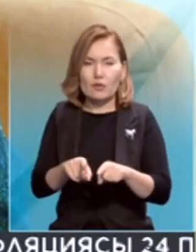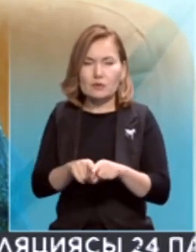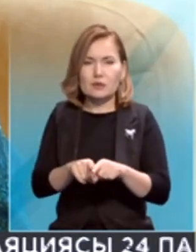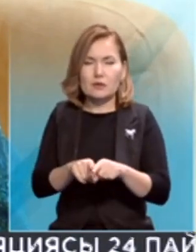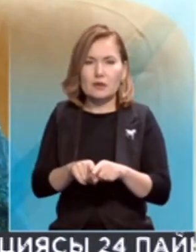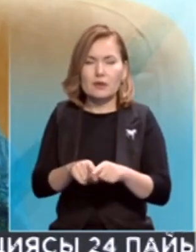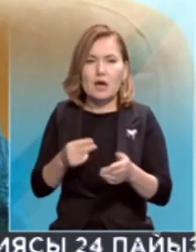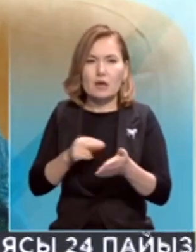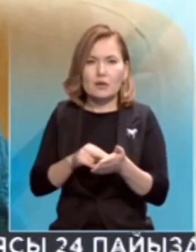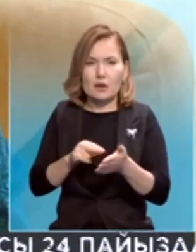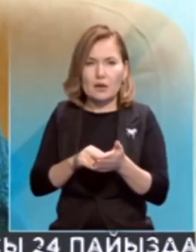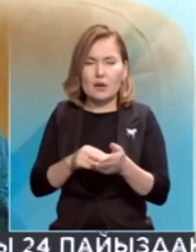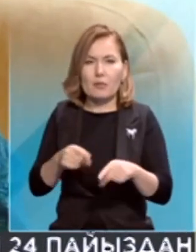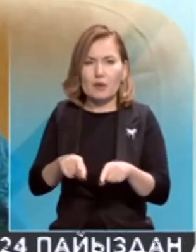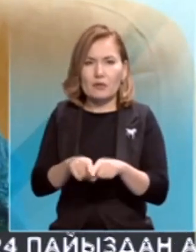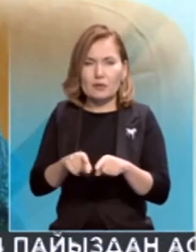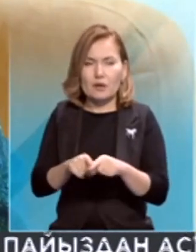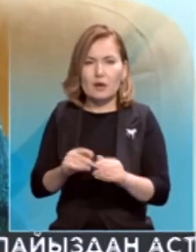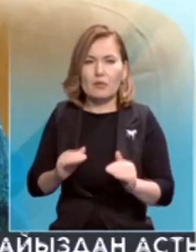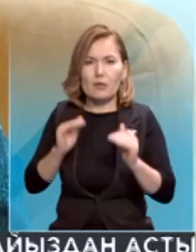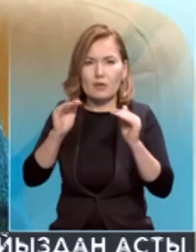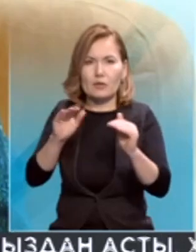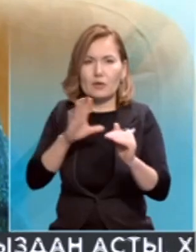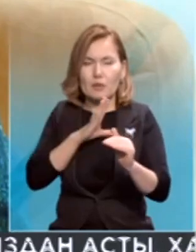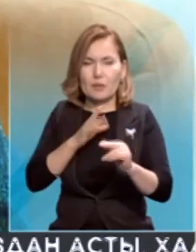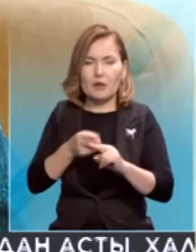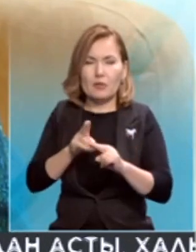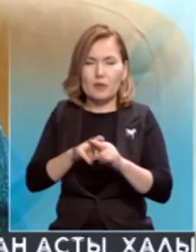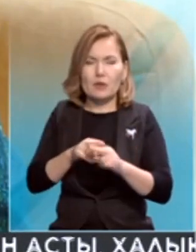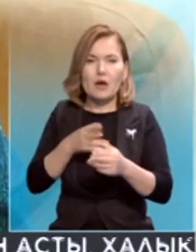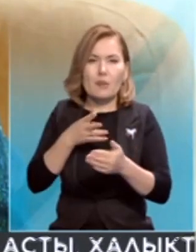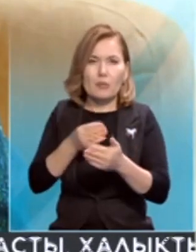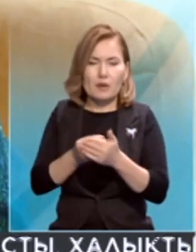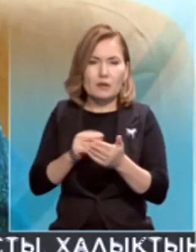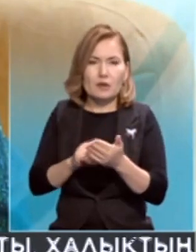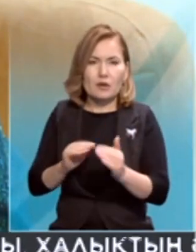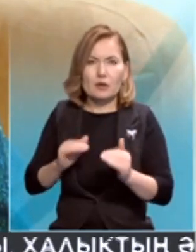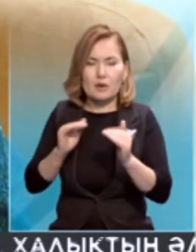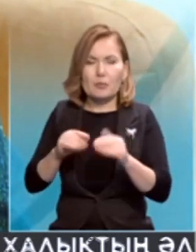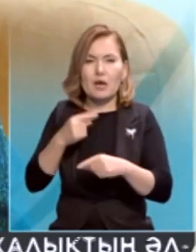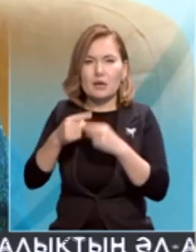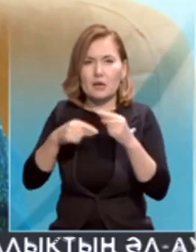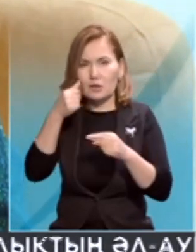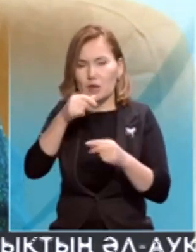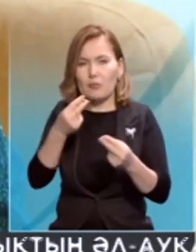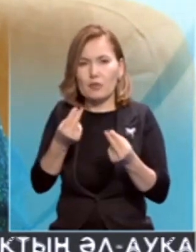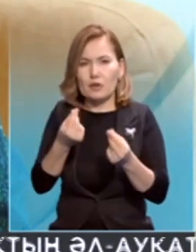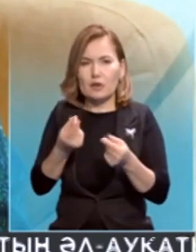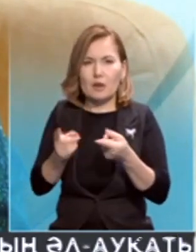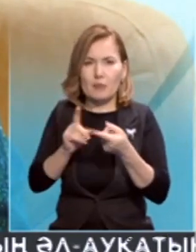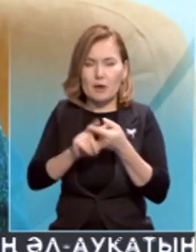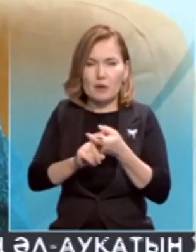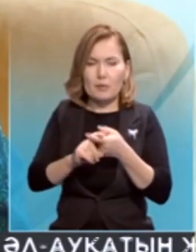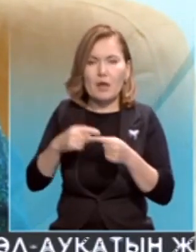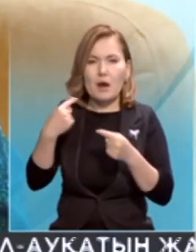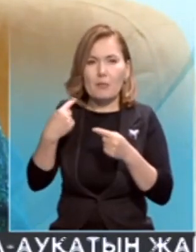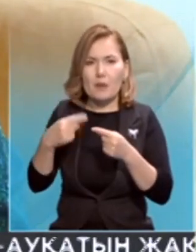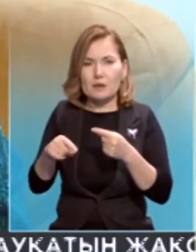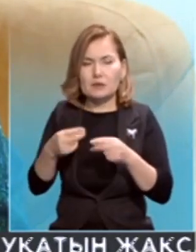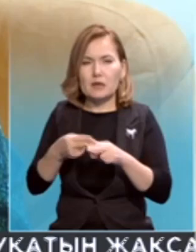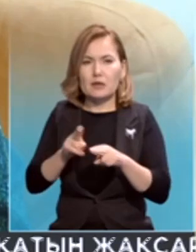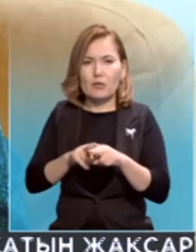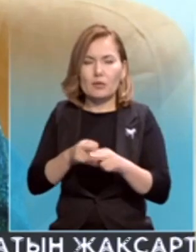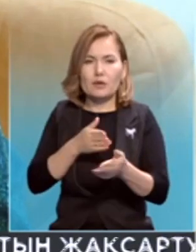қызметтің тарифтері қазірдің өзінде көтерілді. Және де келесі жылы бюджетке байланысты басқа да